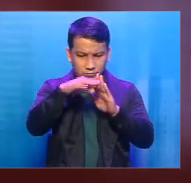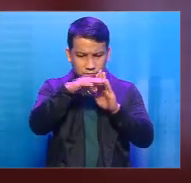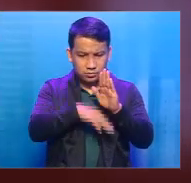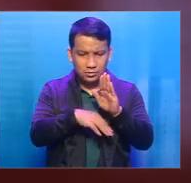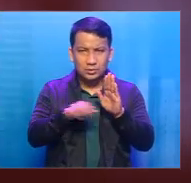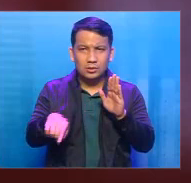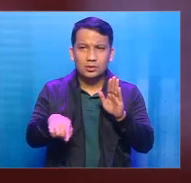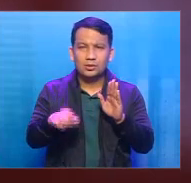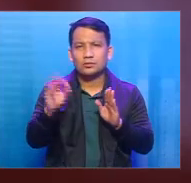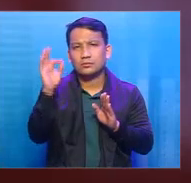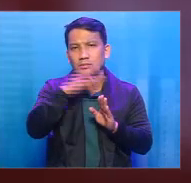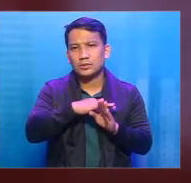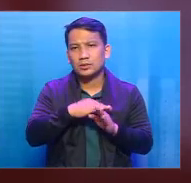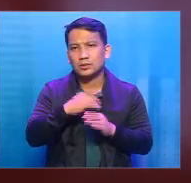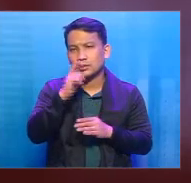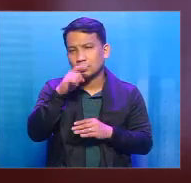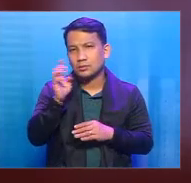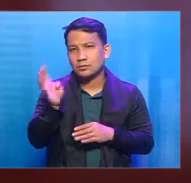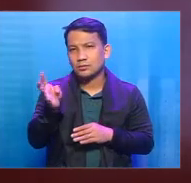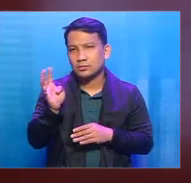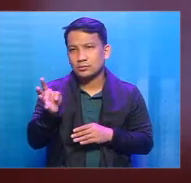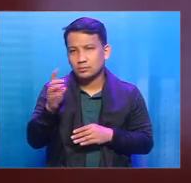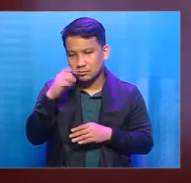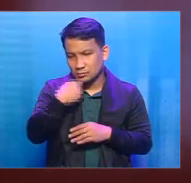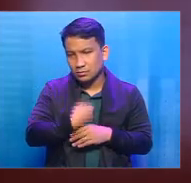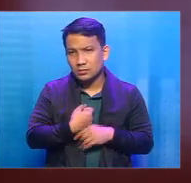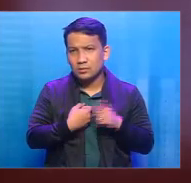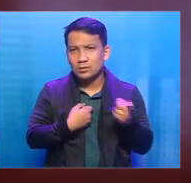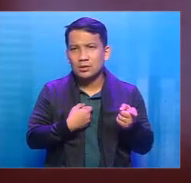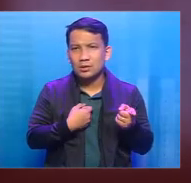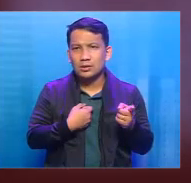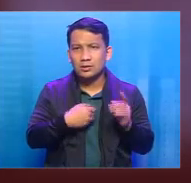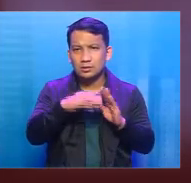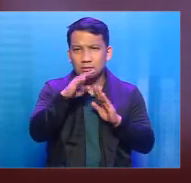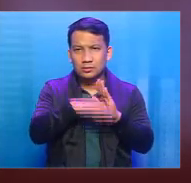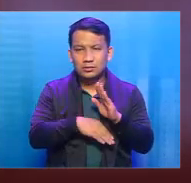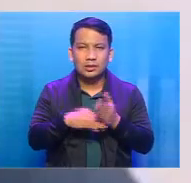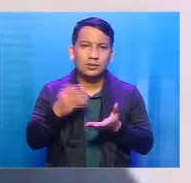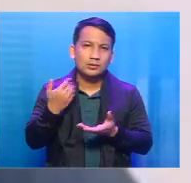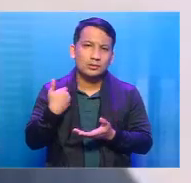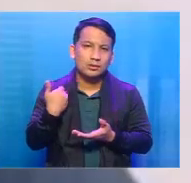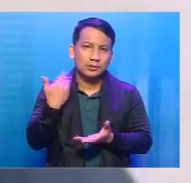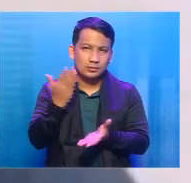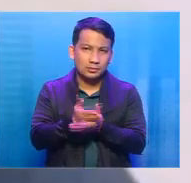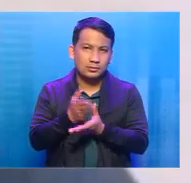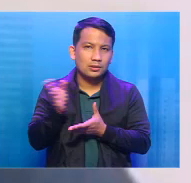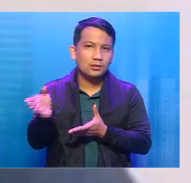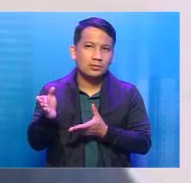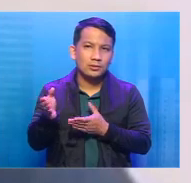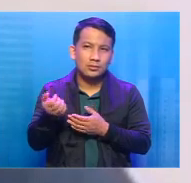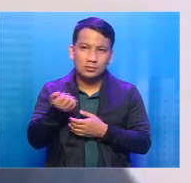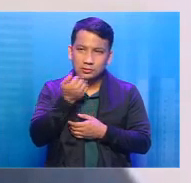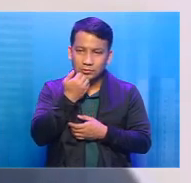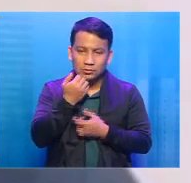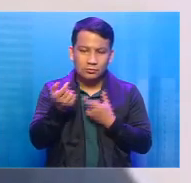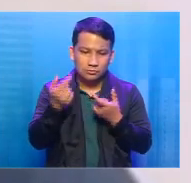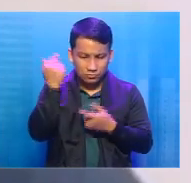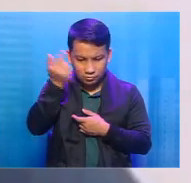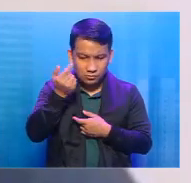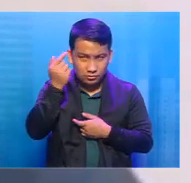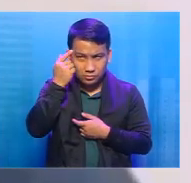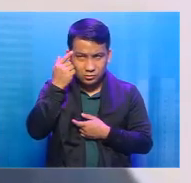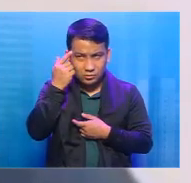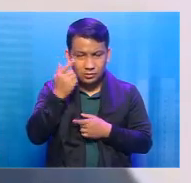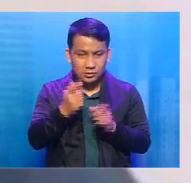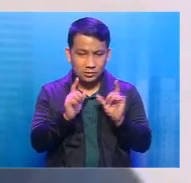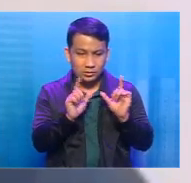that was 40 years old. 40 years old, pero mo yun, sana itigil ng ating pamahalaan na mag-red